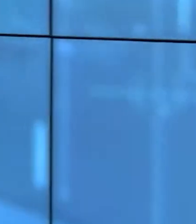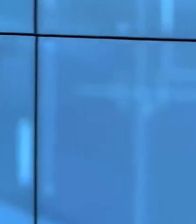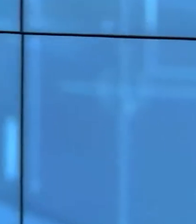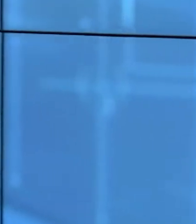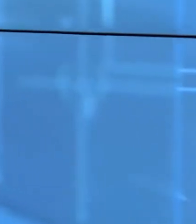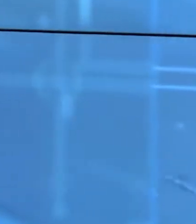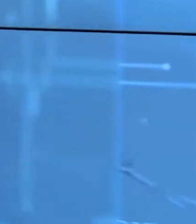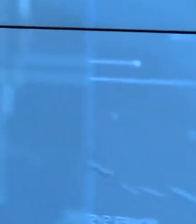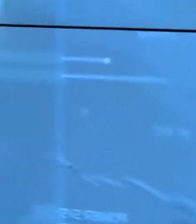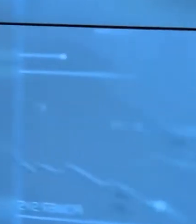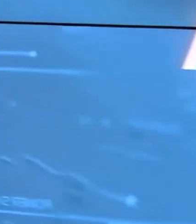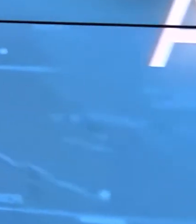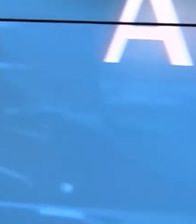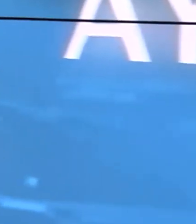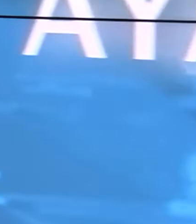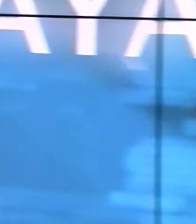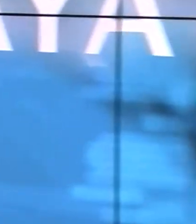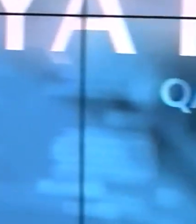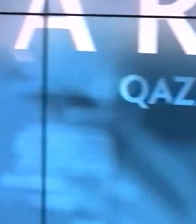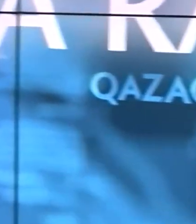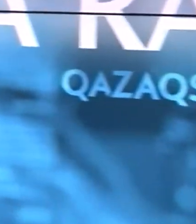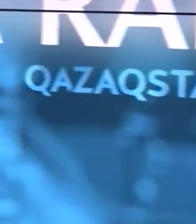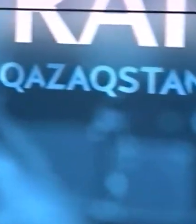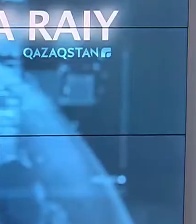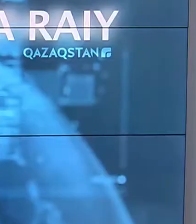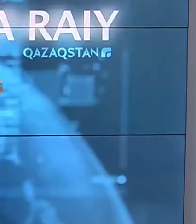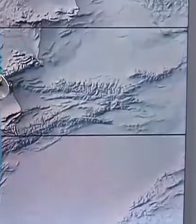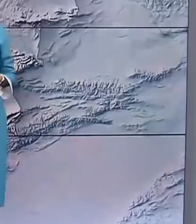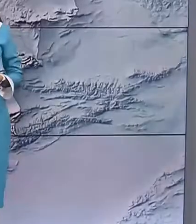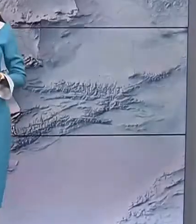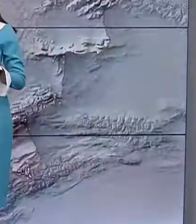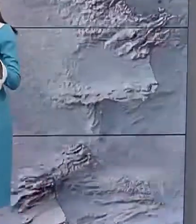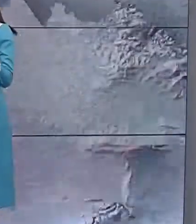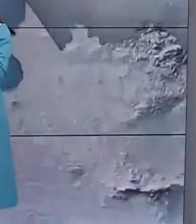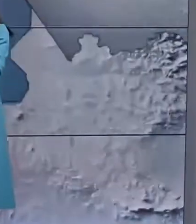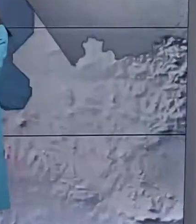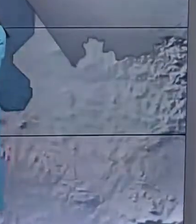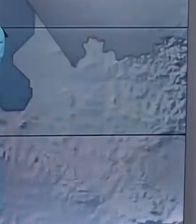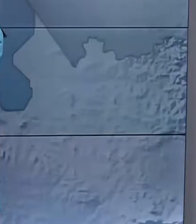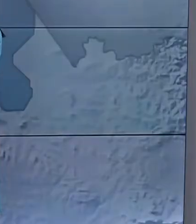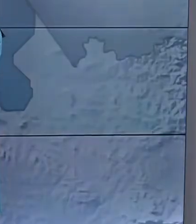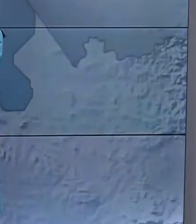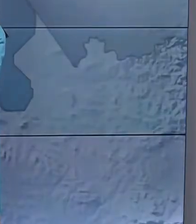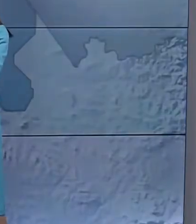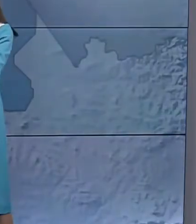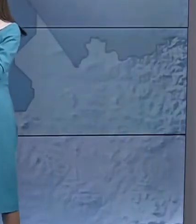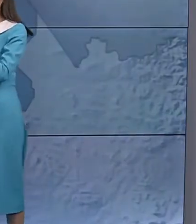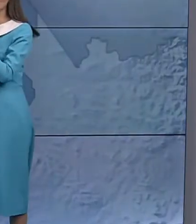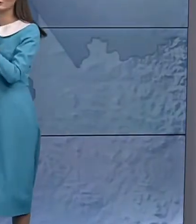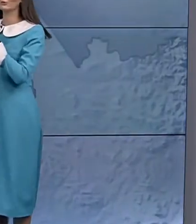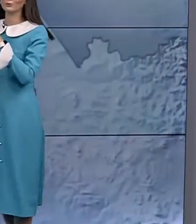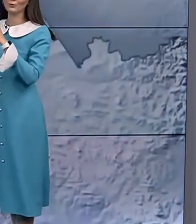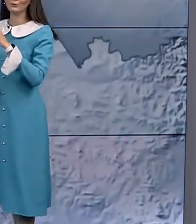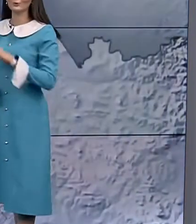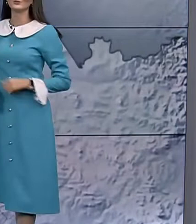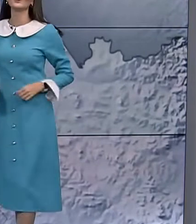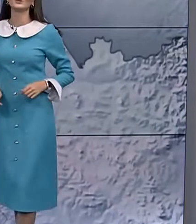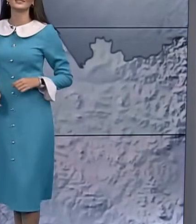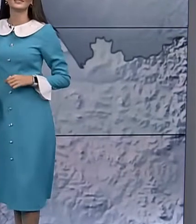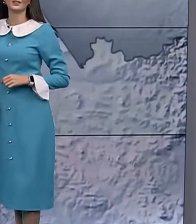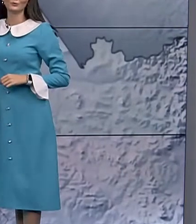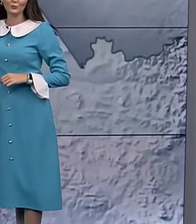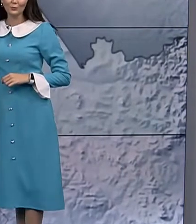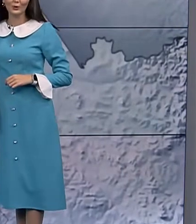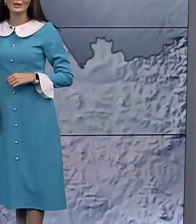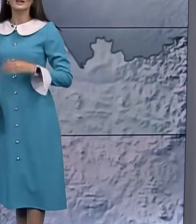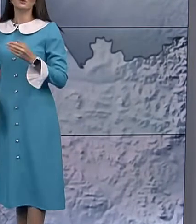Армысыздар, 9-шы ақпан сәрсенбіге арналған ауа райы болжаммен таныс болыңыздар. Солтүстіктің басым бөлігінде жауын шашынсыз көшпелі бұлт шығады. Петропавлда күндіз 9, түнде